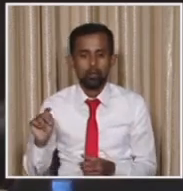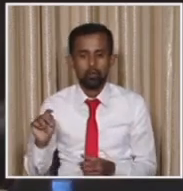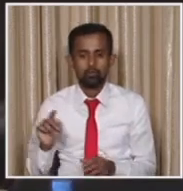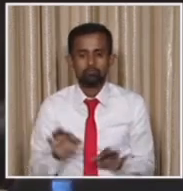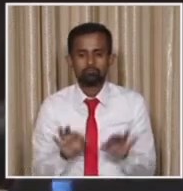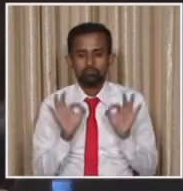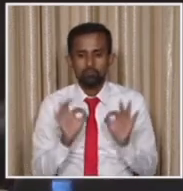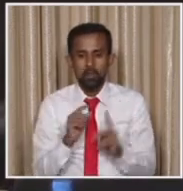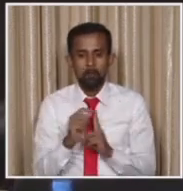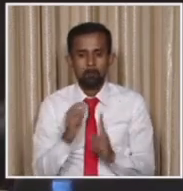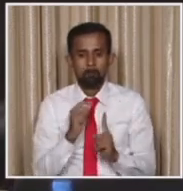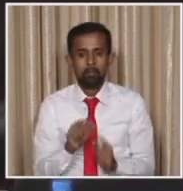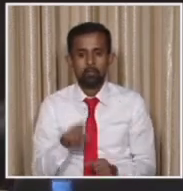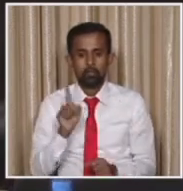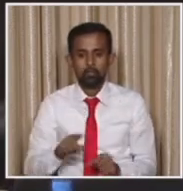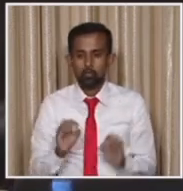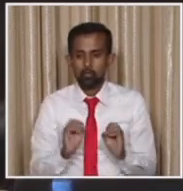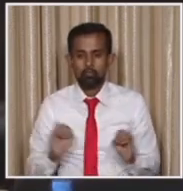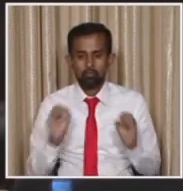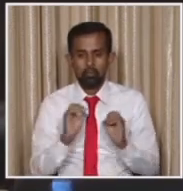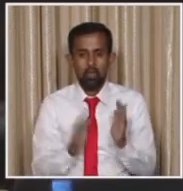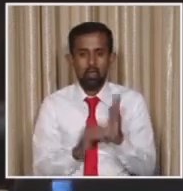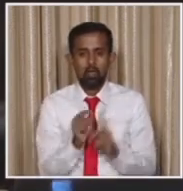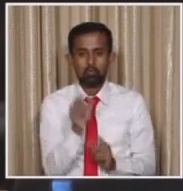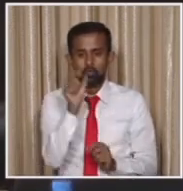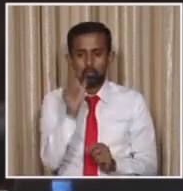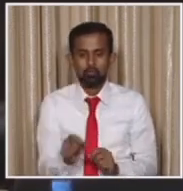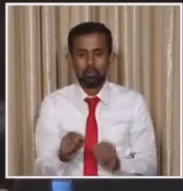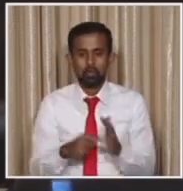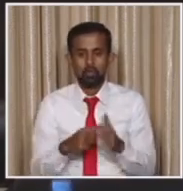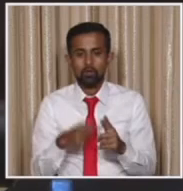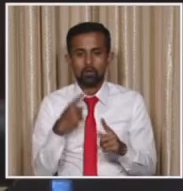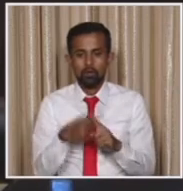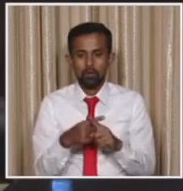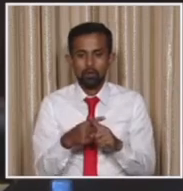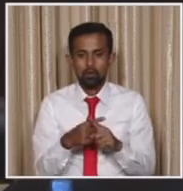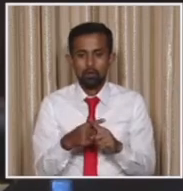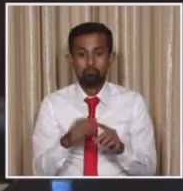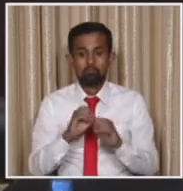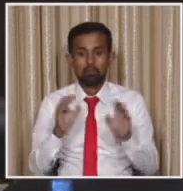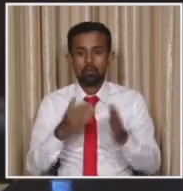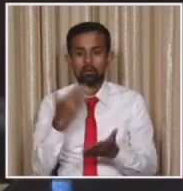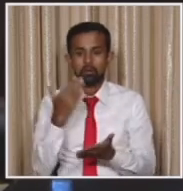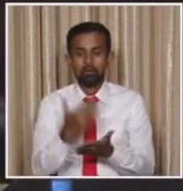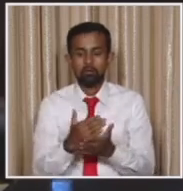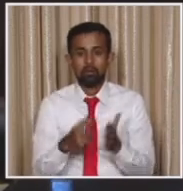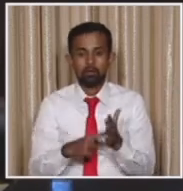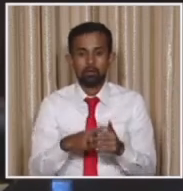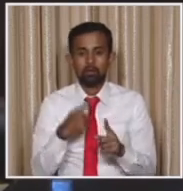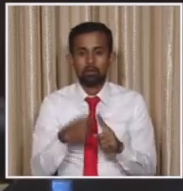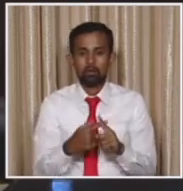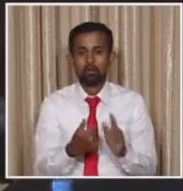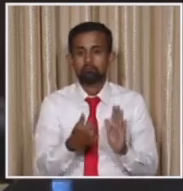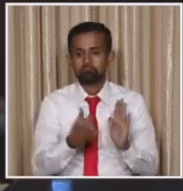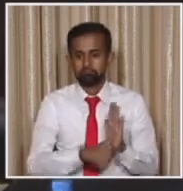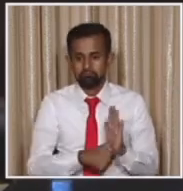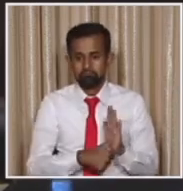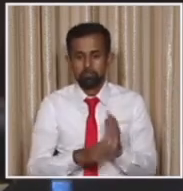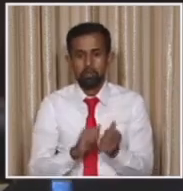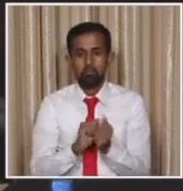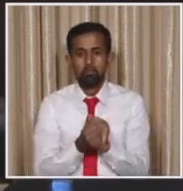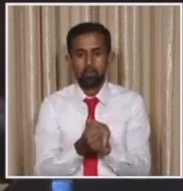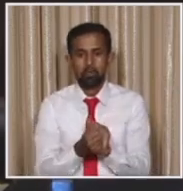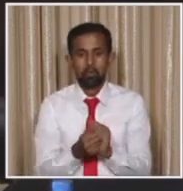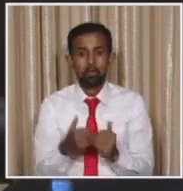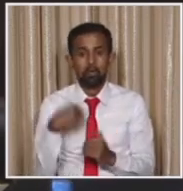නිසි පාර්ලිමේන්තු අනුමැතියකින් තොරව අමාත්‍යවරයාට බදු හඳුන්වා දීම වැළැක්වීම සඳහා බදු නීතිය සංශෝධනය කරන්න ඕනේ